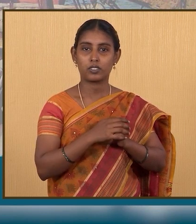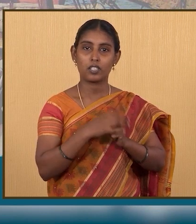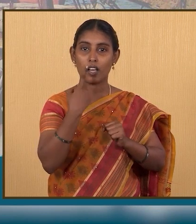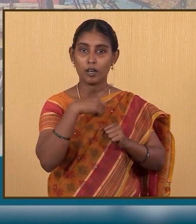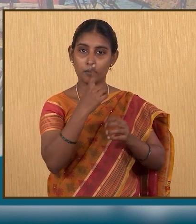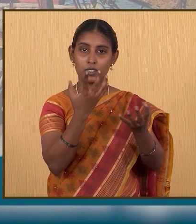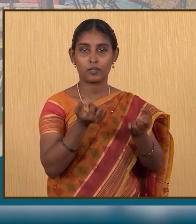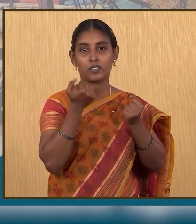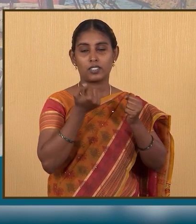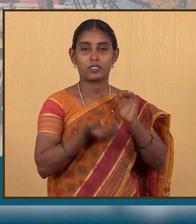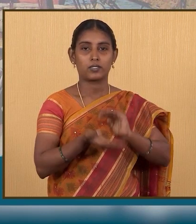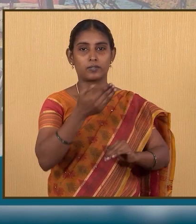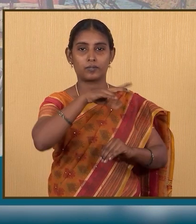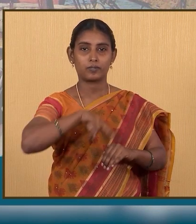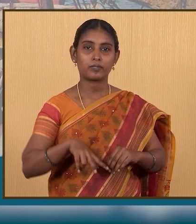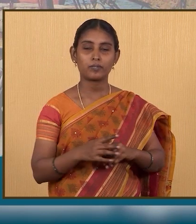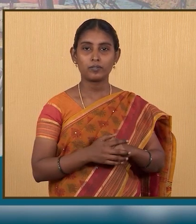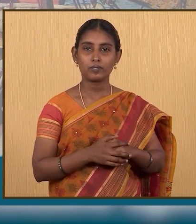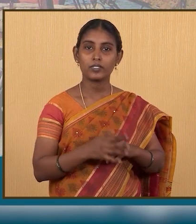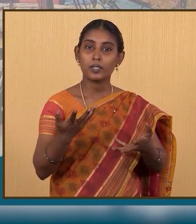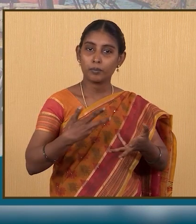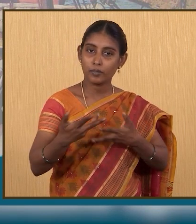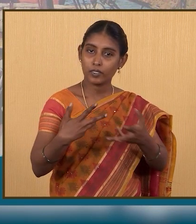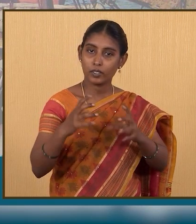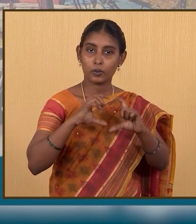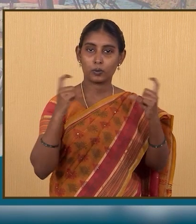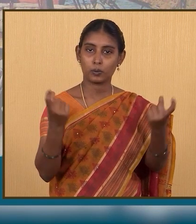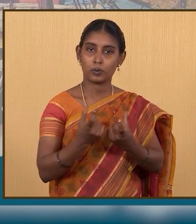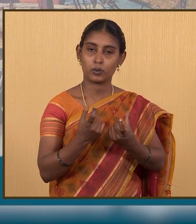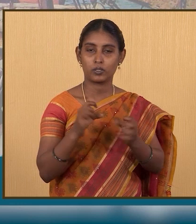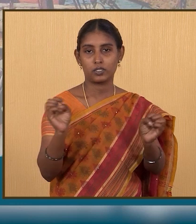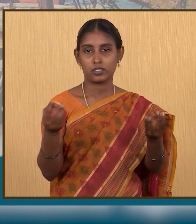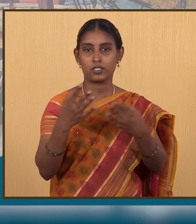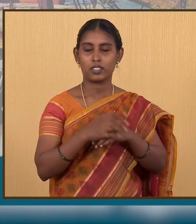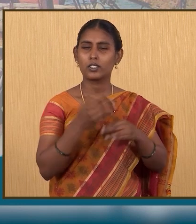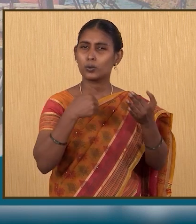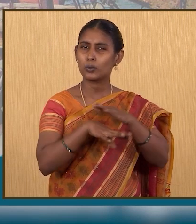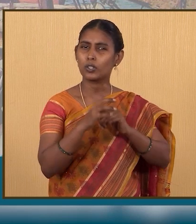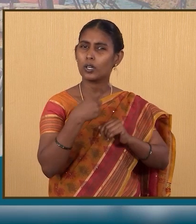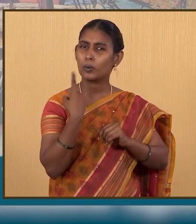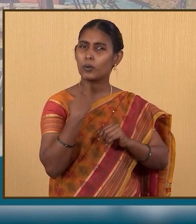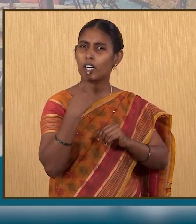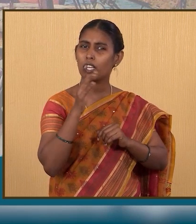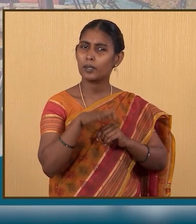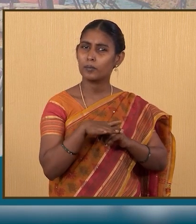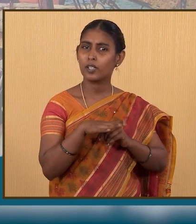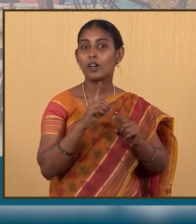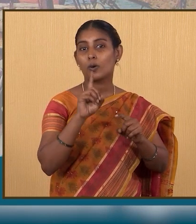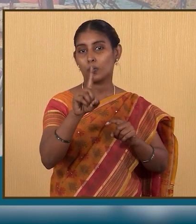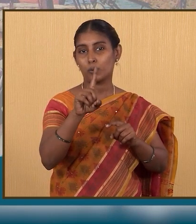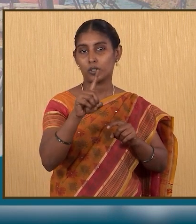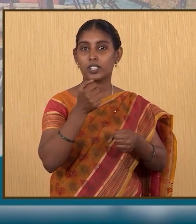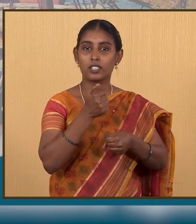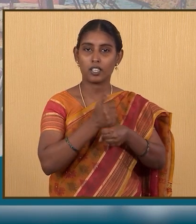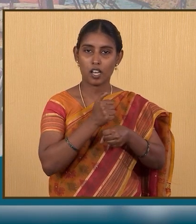December 31. சரி, இப்போ ஆங்கில கிழக்கிந்திய வணிக குழு தொடங்கியாச்சு. அதில் யாரெல்லாம் இருப்பாங்க அப்படின்னு